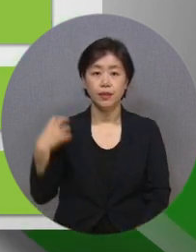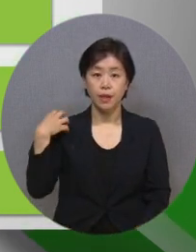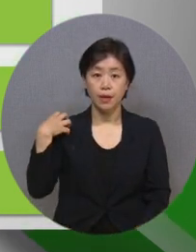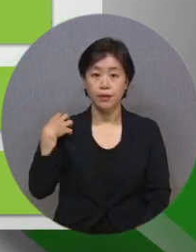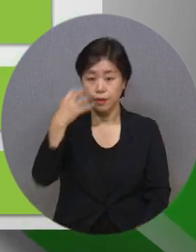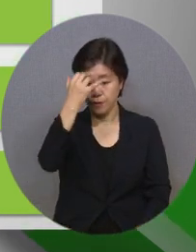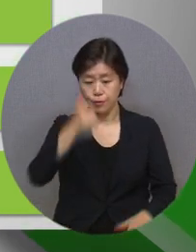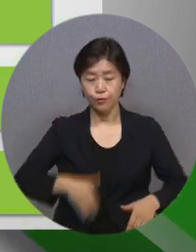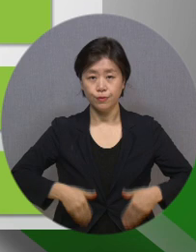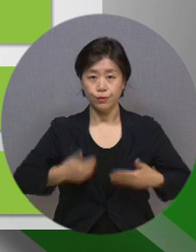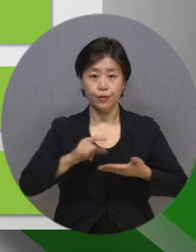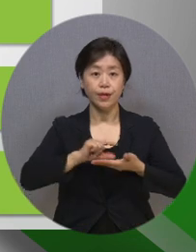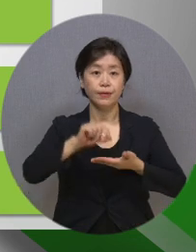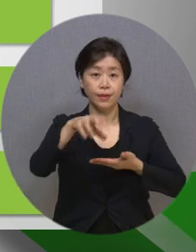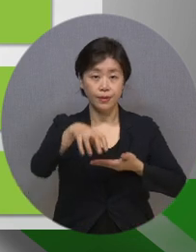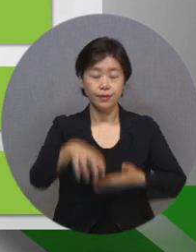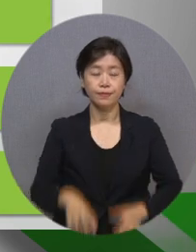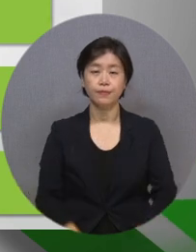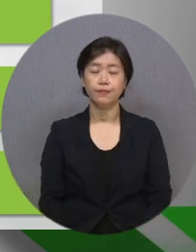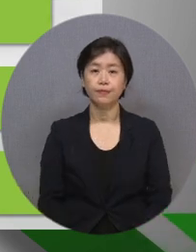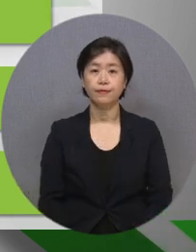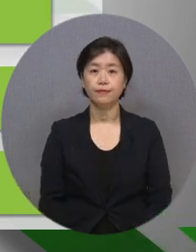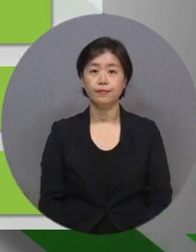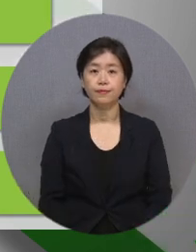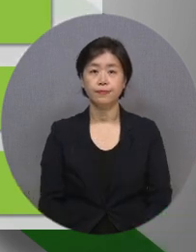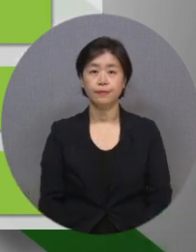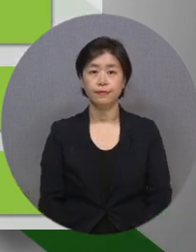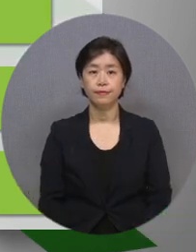담당 지사는 충남 지사입니다.